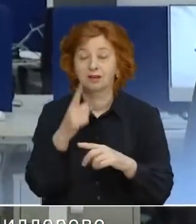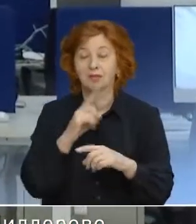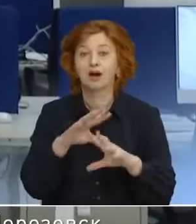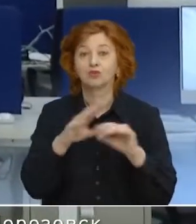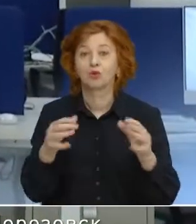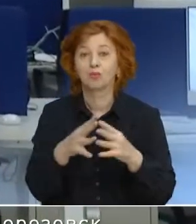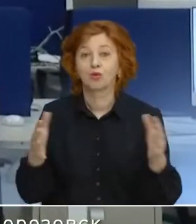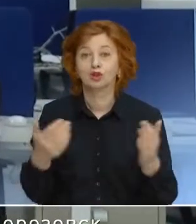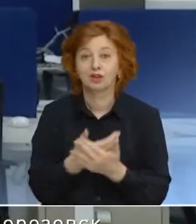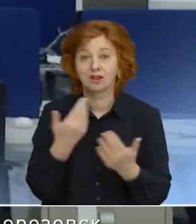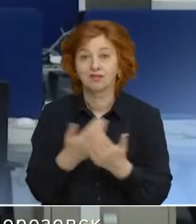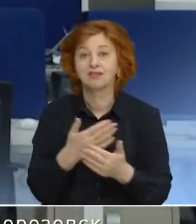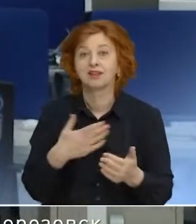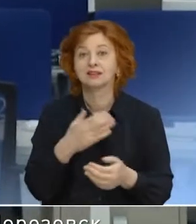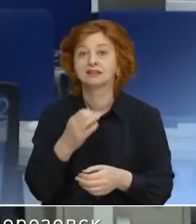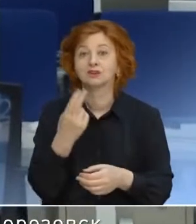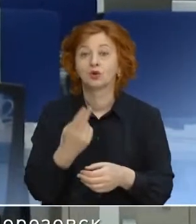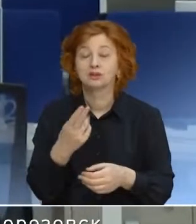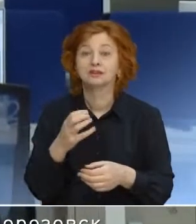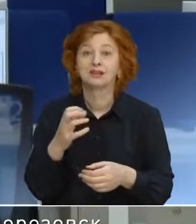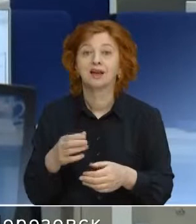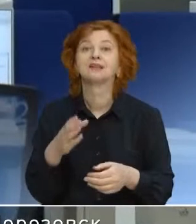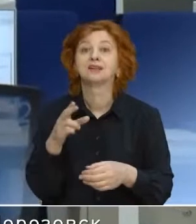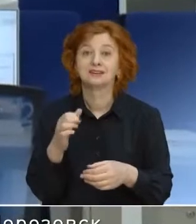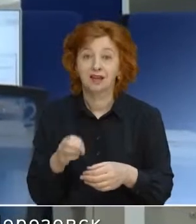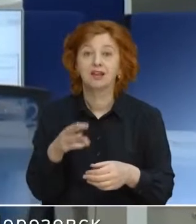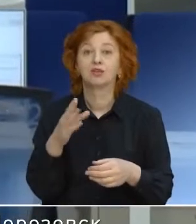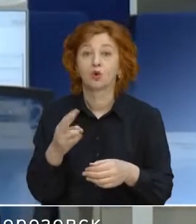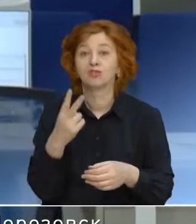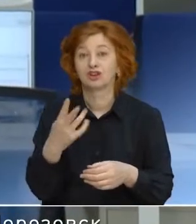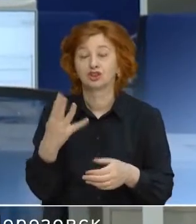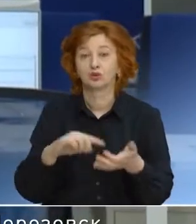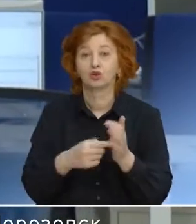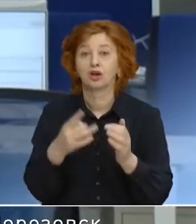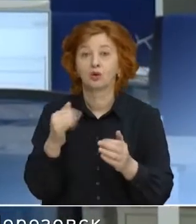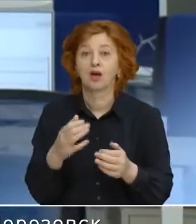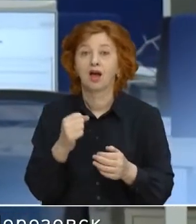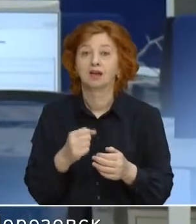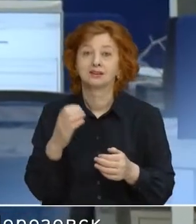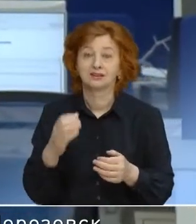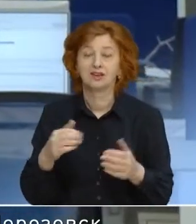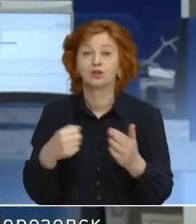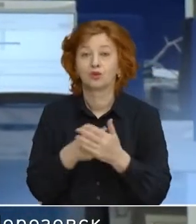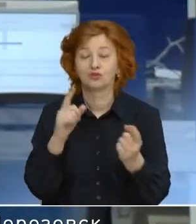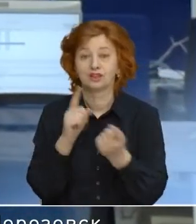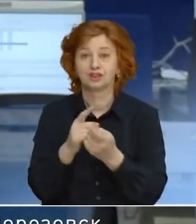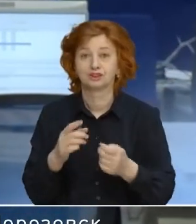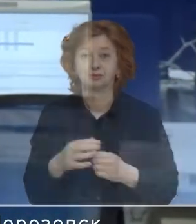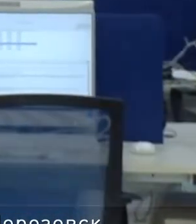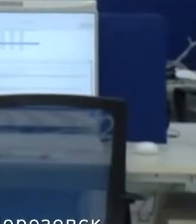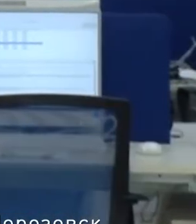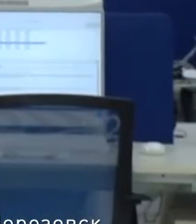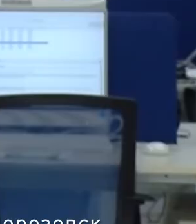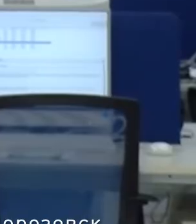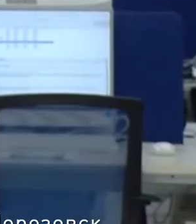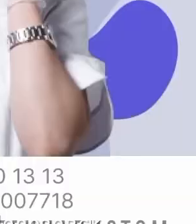все. Еще больше новостей в наших социальных сетях и на сайте don24.ru. В студии была Ася Скрынникова. До встречи.